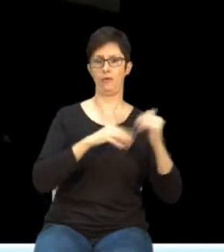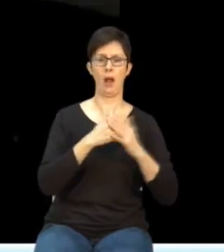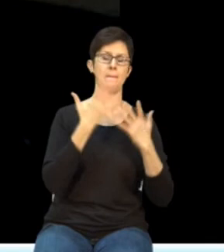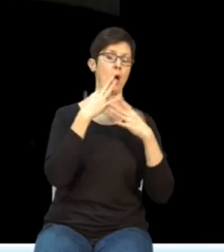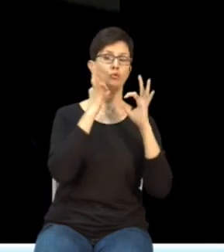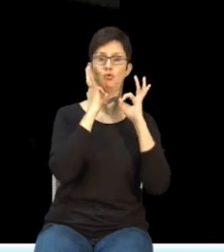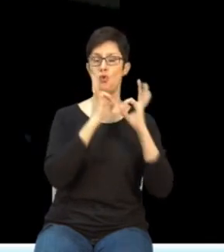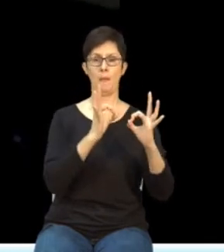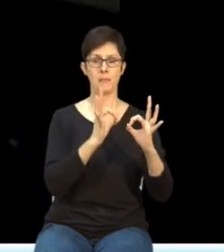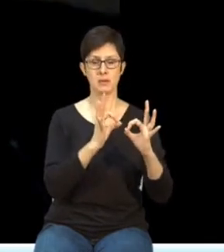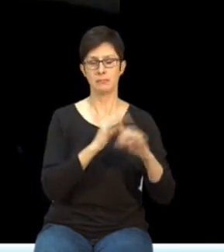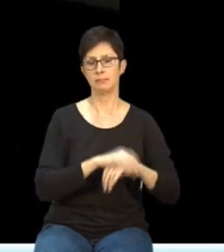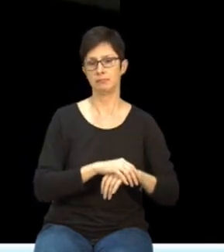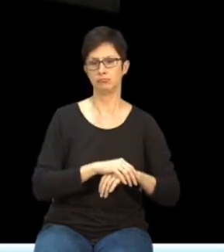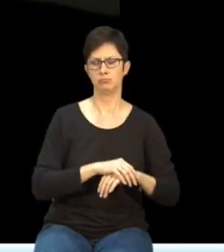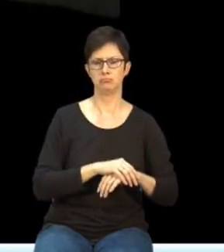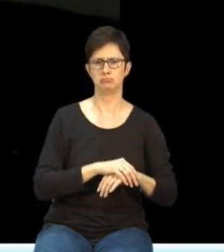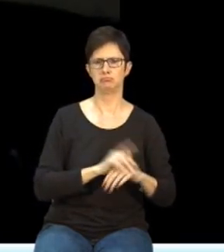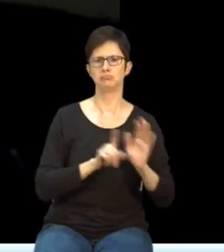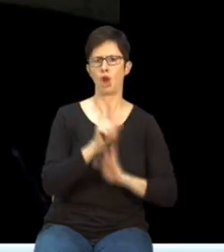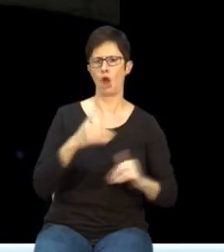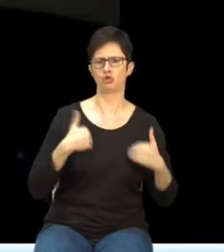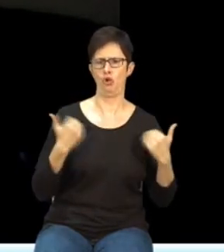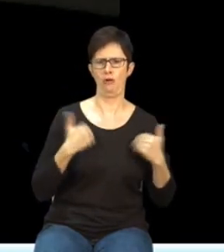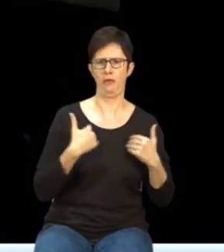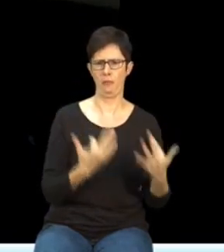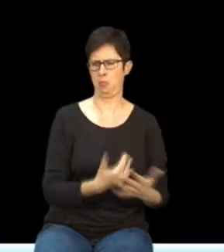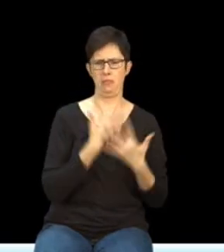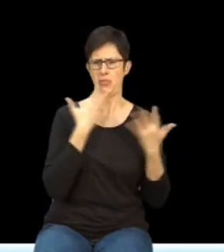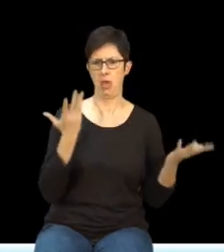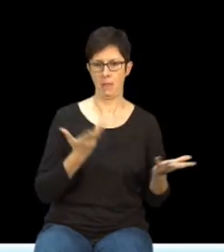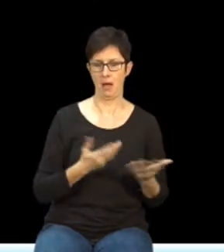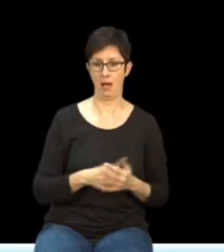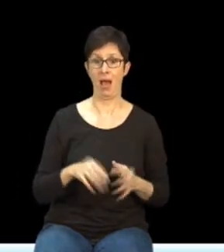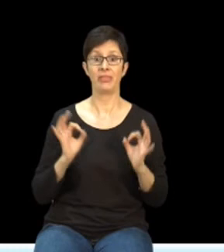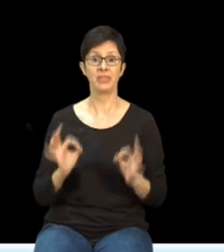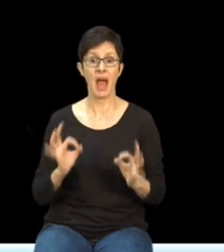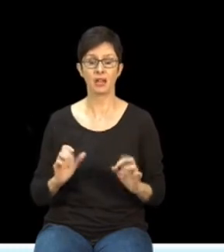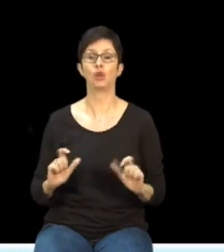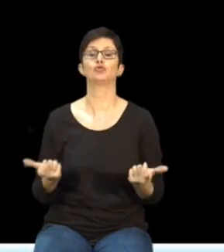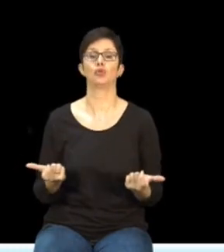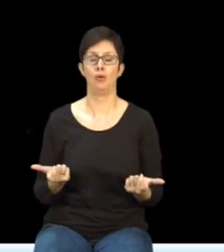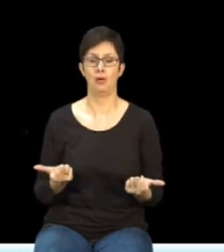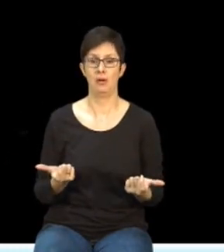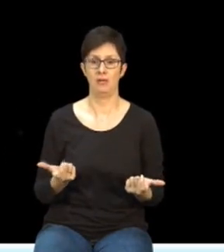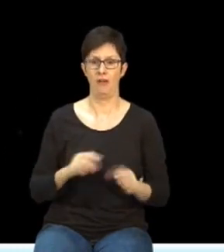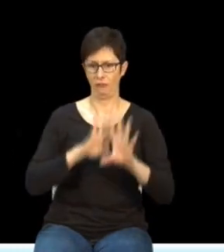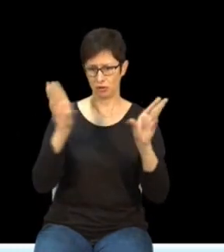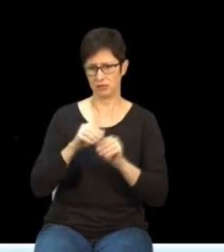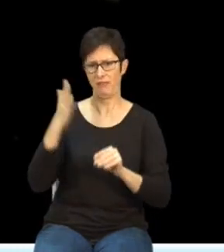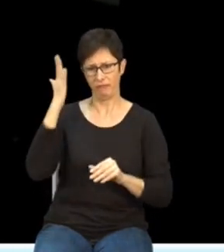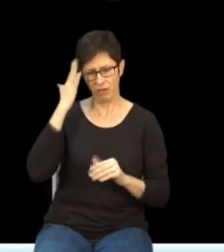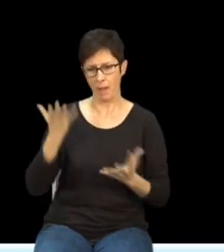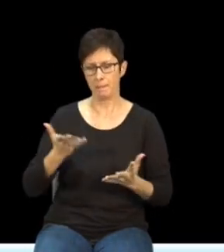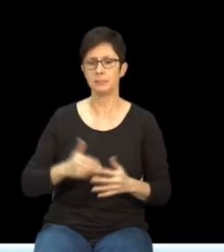doskonały nie obojętne dla zdrowia człowieka a w tej chwili No co się stało z azbestem wszyscy doskonale